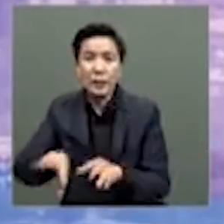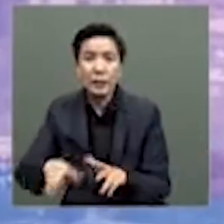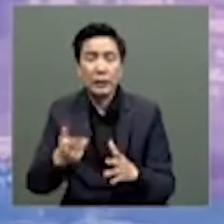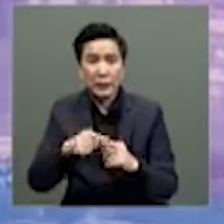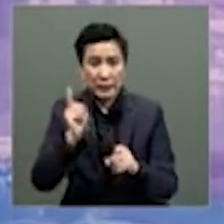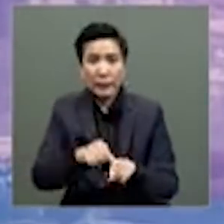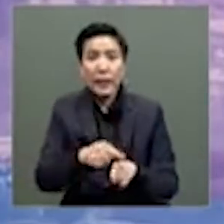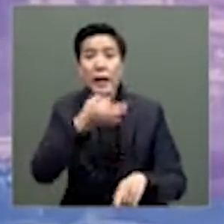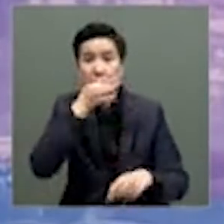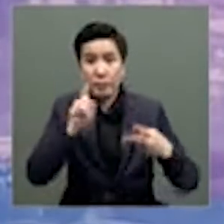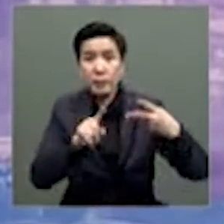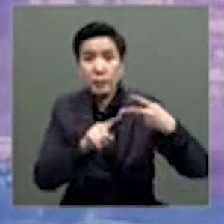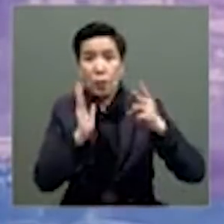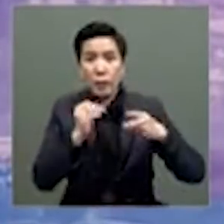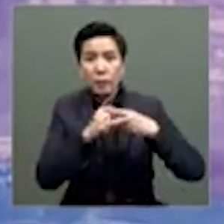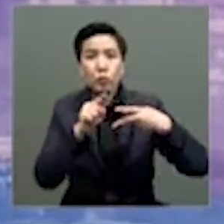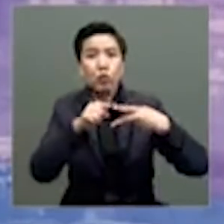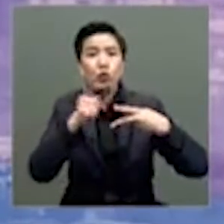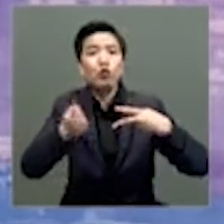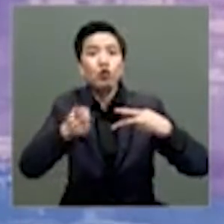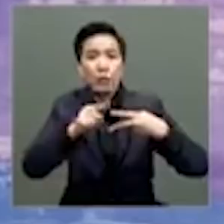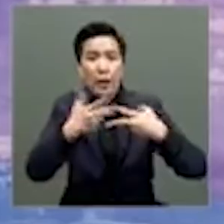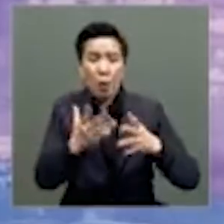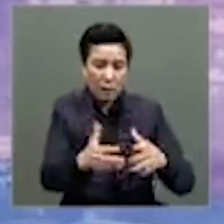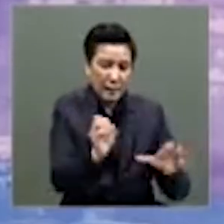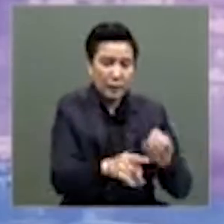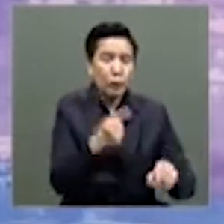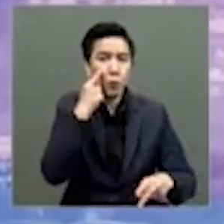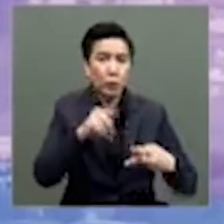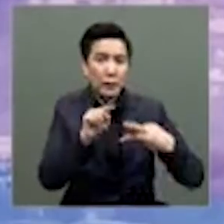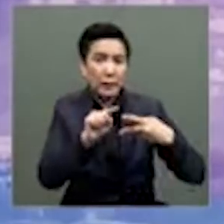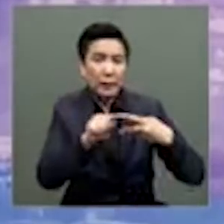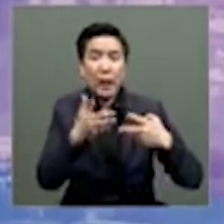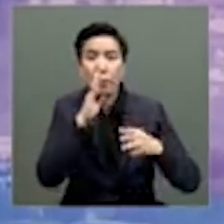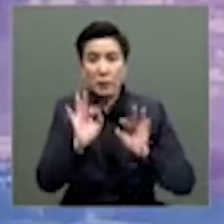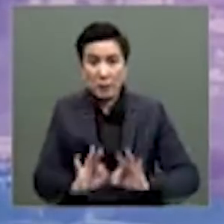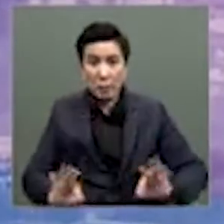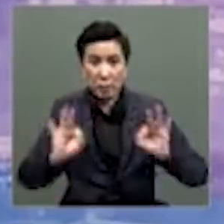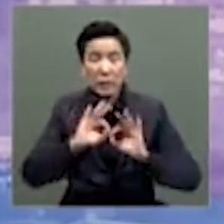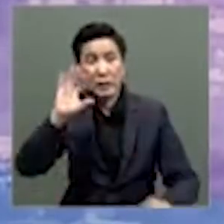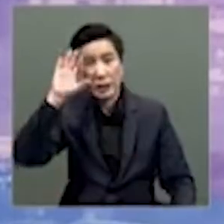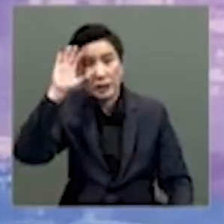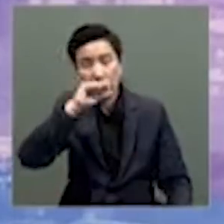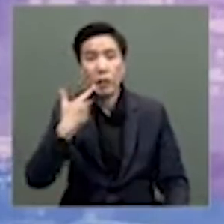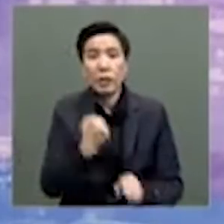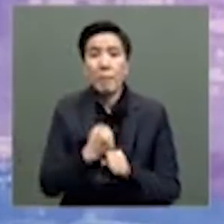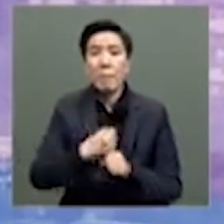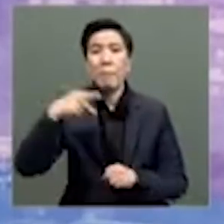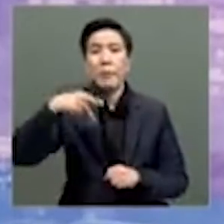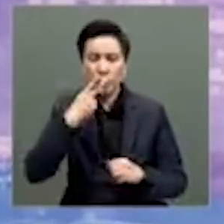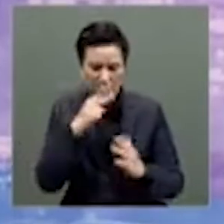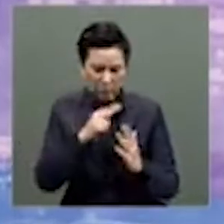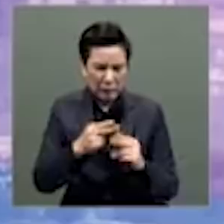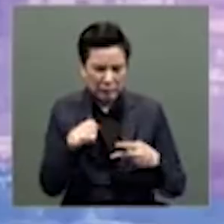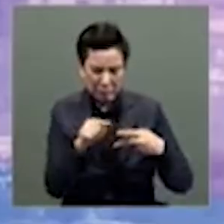ความจริงเก็บขยะเนี่ยถือว่าเป็นเจ้าหน้าที่ที่ปฏิบัติหน้าที่อยู่แล้วนะแต่ถ้าจำเป็นต้องออกมาปฏิบัติหน้าที่อะไรแล้วเปิดดูเ